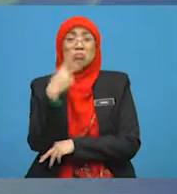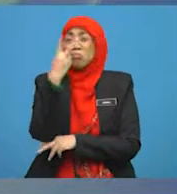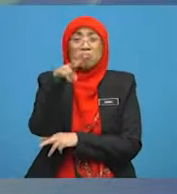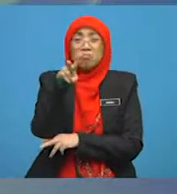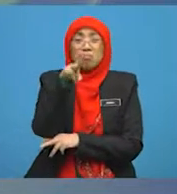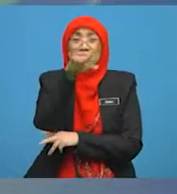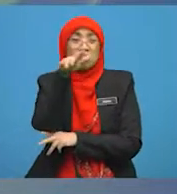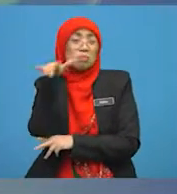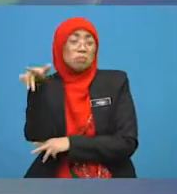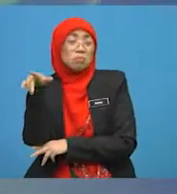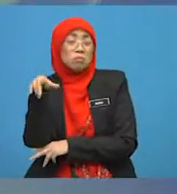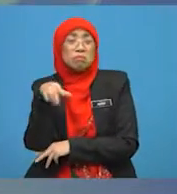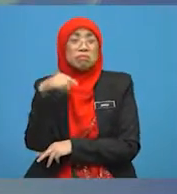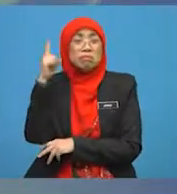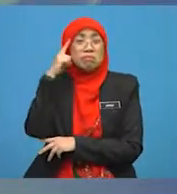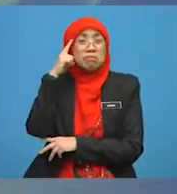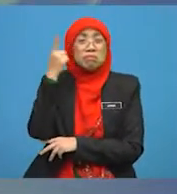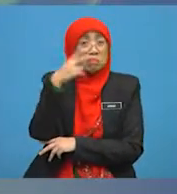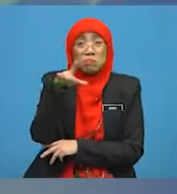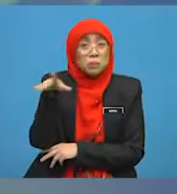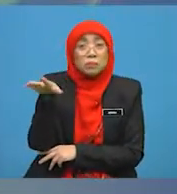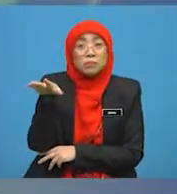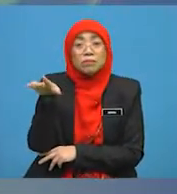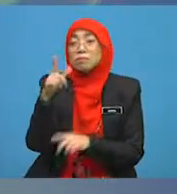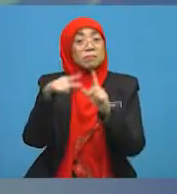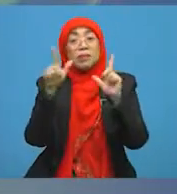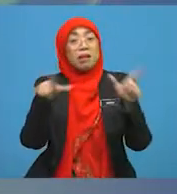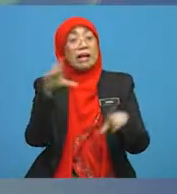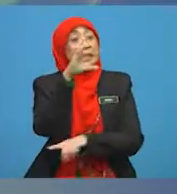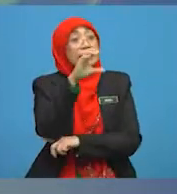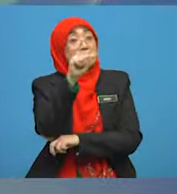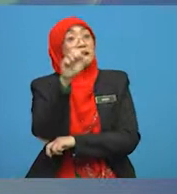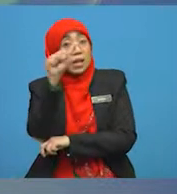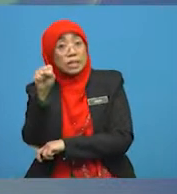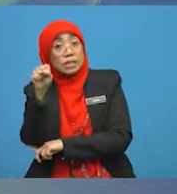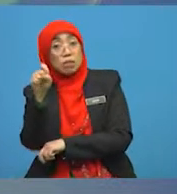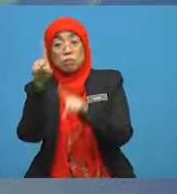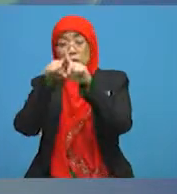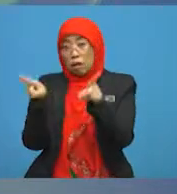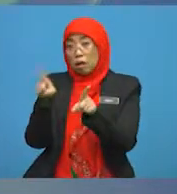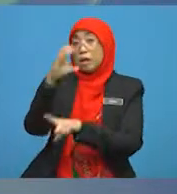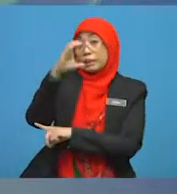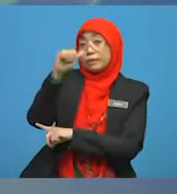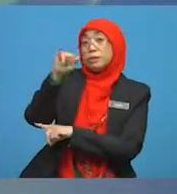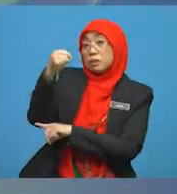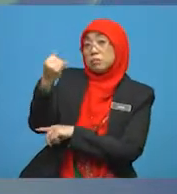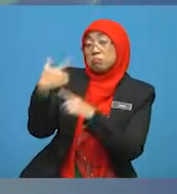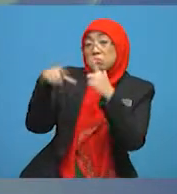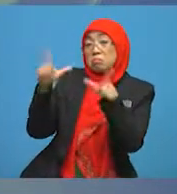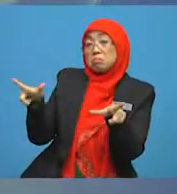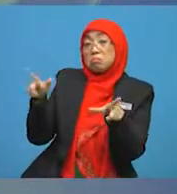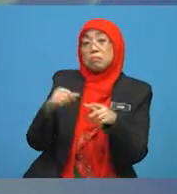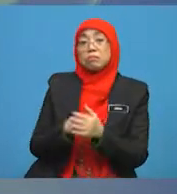bermakna tenaga elektrik yang tersimpan di dalam sesuatu. Charge pula bermakna